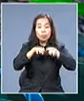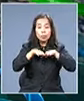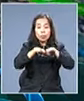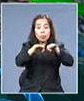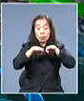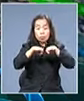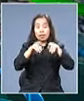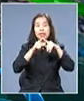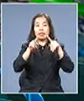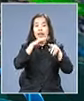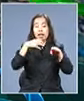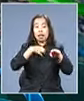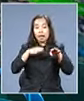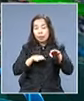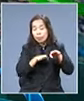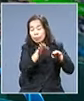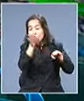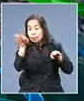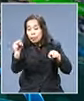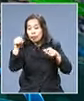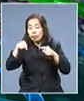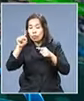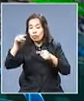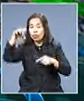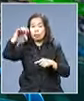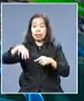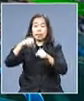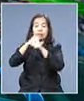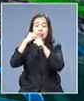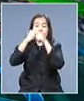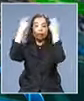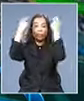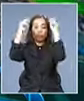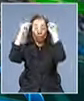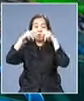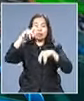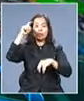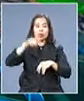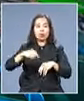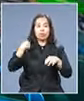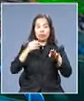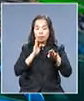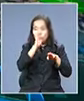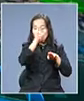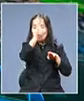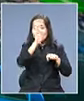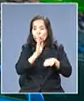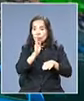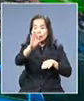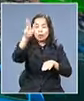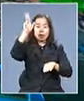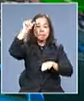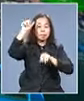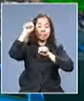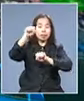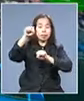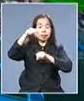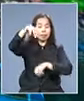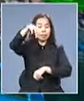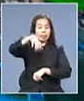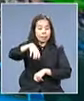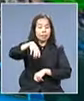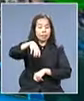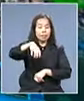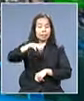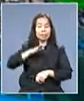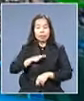ข้าถนนนครสวรรค์นะครับเพื่อที่จะไปคลองพดุงนั้นท่านจะต้องเดินทางเหนือขึ้นไปครับมุ่งหน้าสนามม้านางเลออีกครั้งนี่ก็เป็นวันเวย์อีกเหมือนกันนะครับถ้